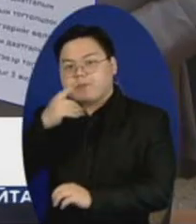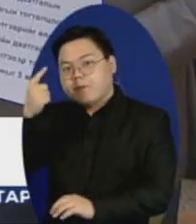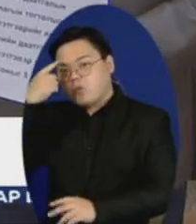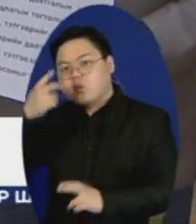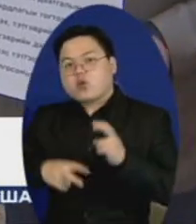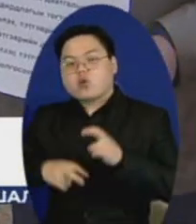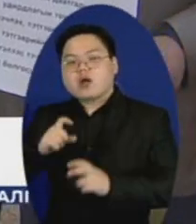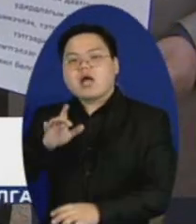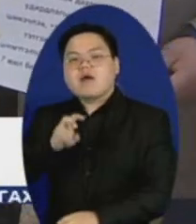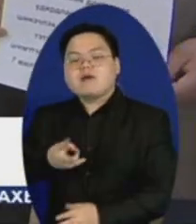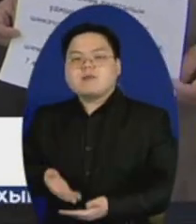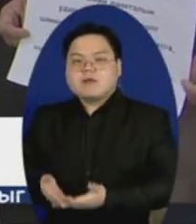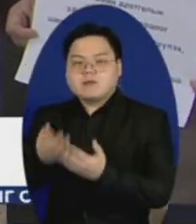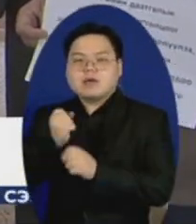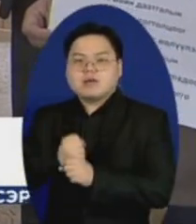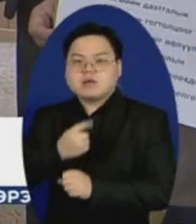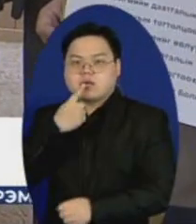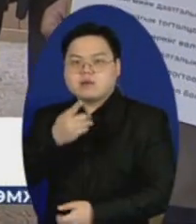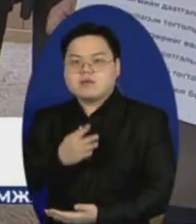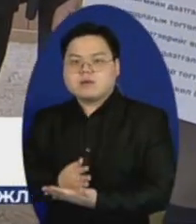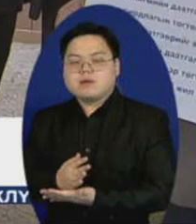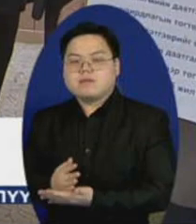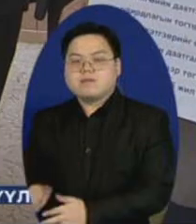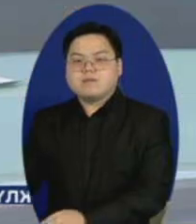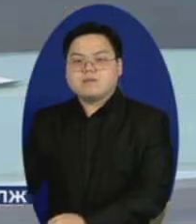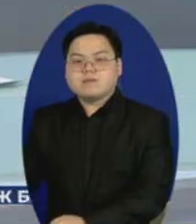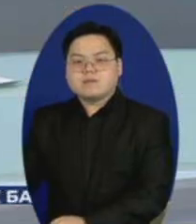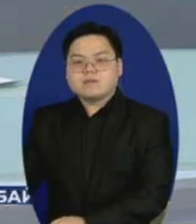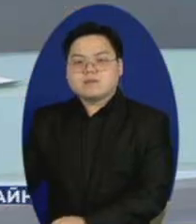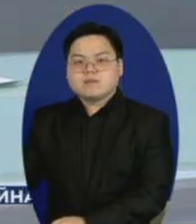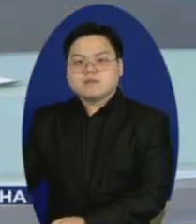холбооноос дэмжиж ажиллахаа мэдгдлээ. Дэлхийн улс орон бүрд